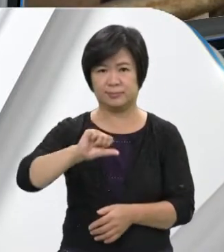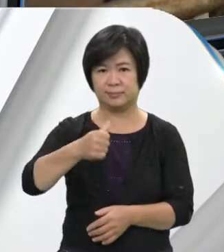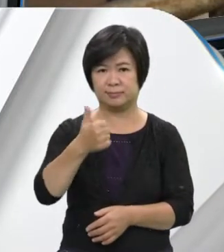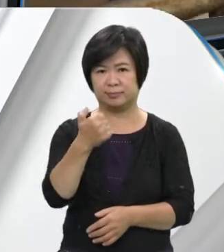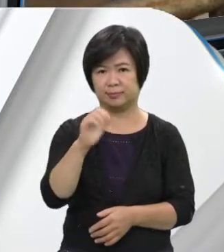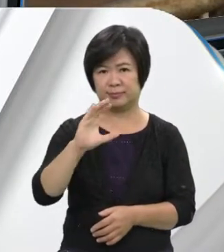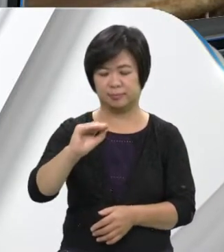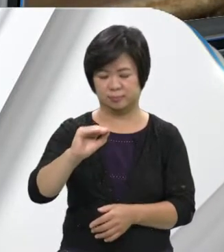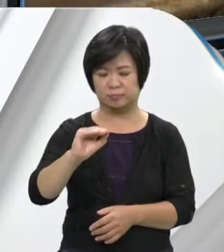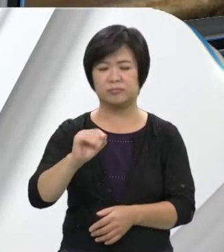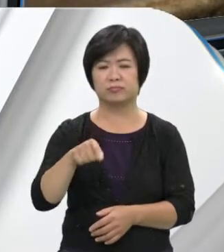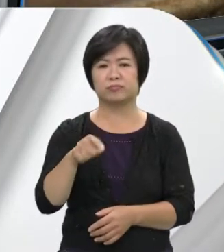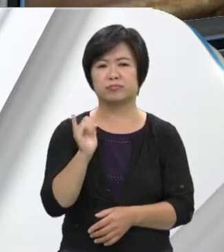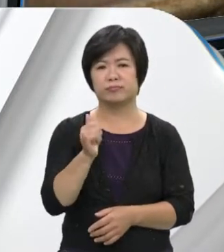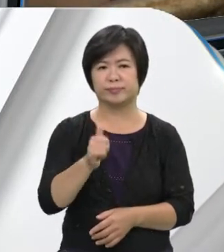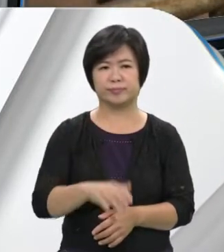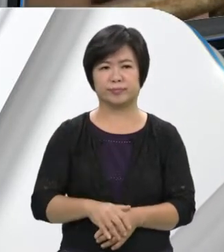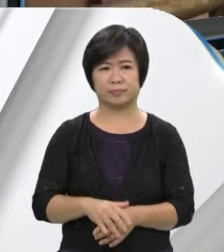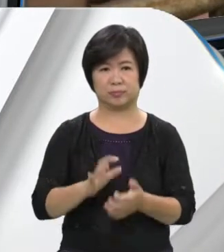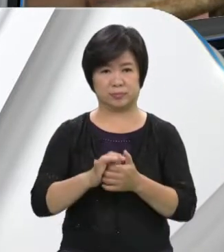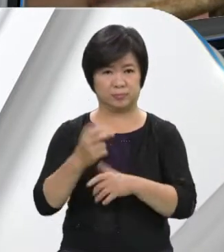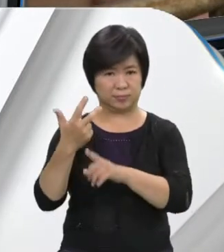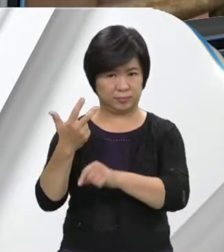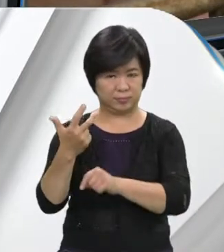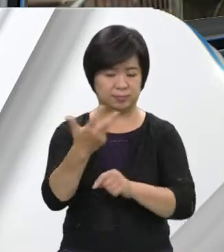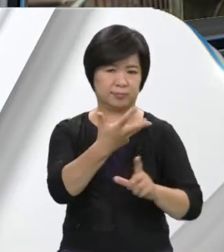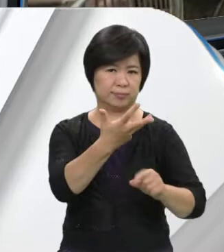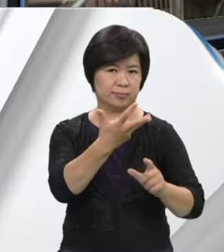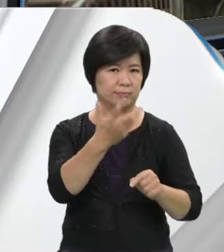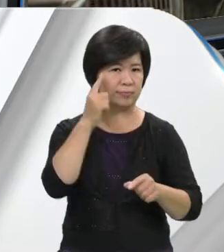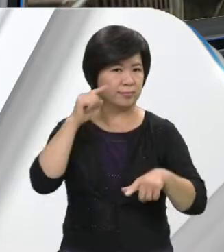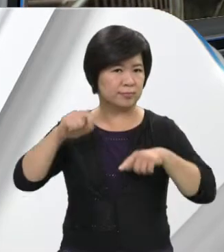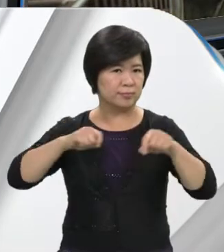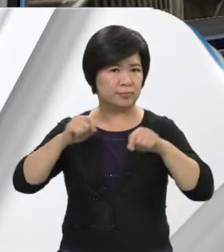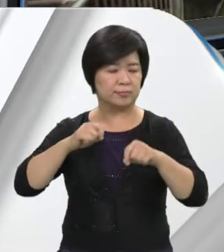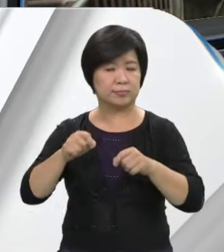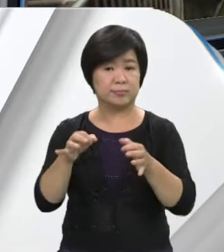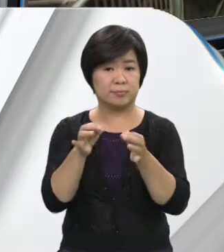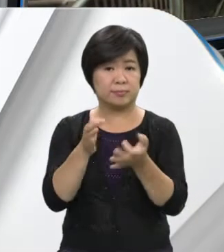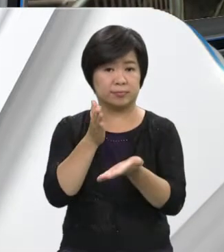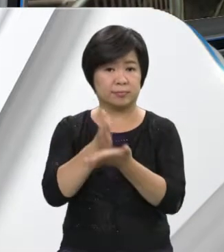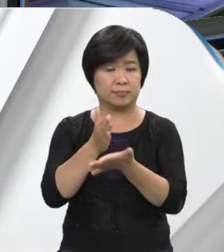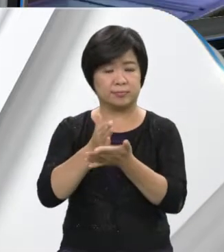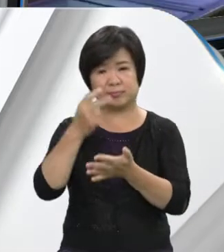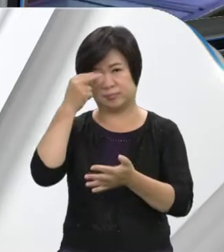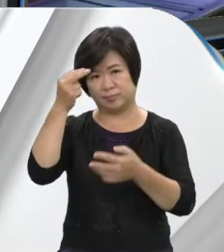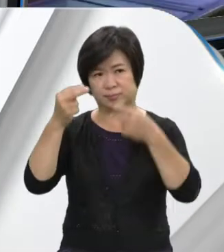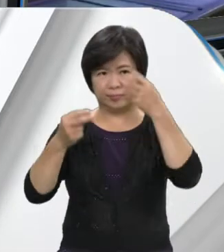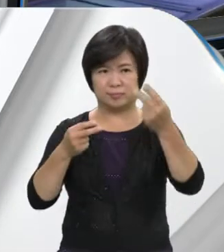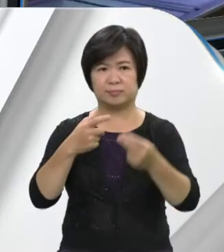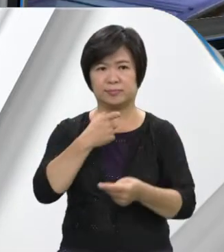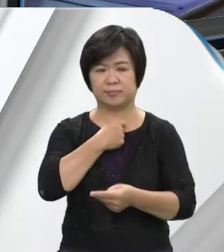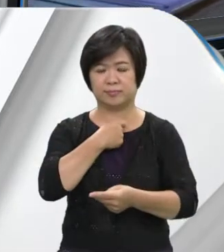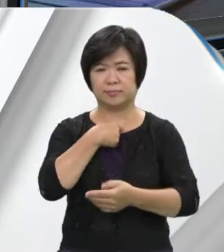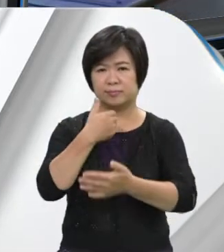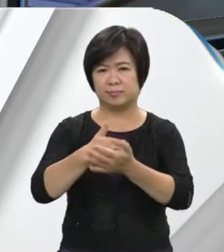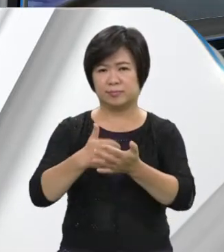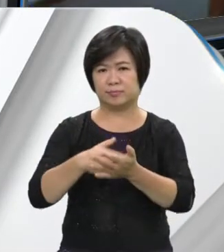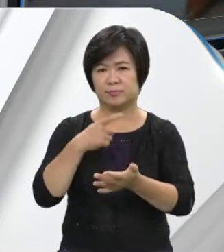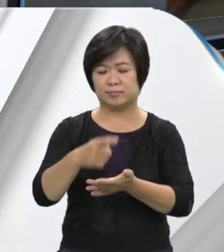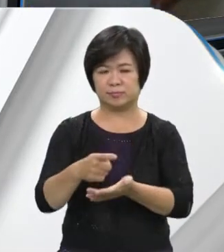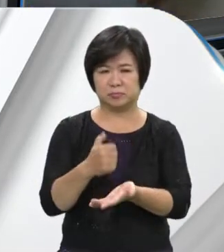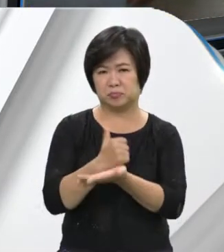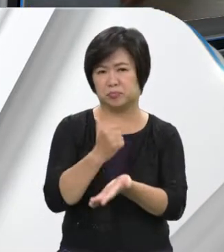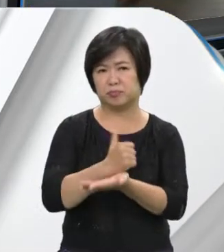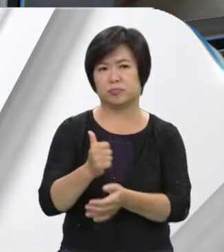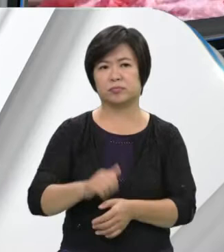量550万条，为滴青年韩国半年为基调加了下多年调歌。减少年头工